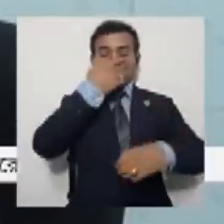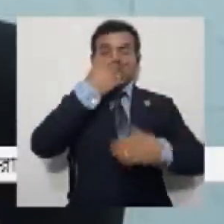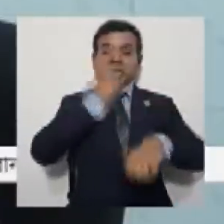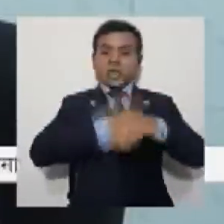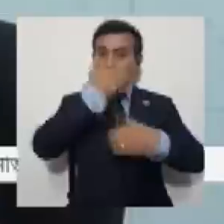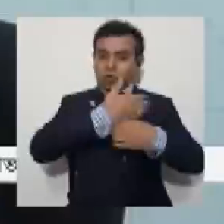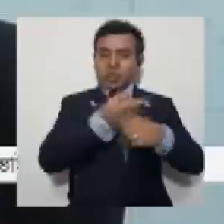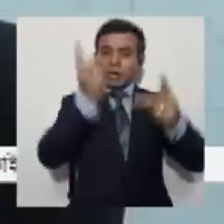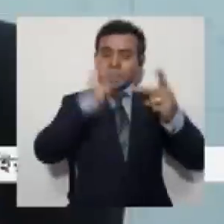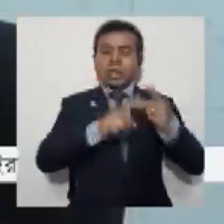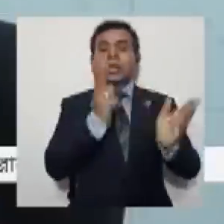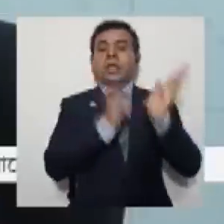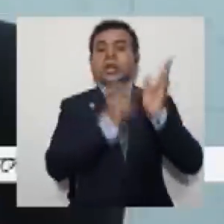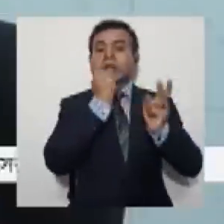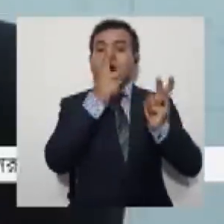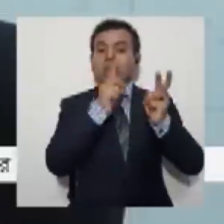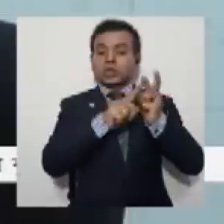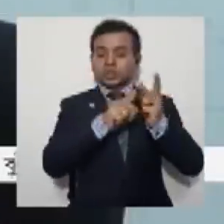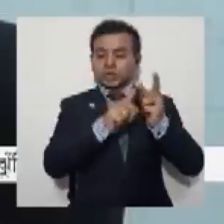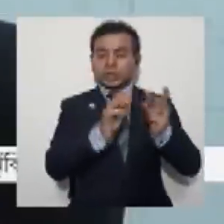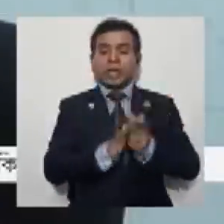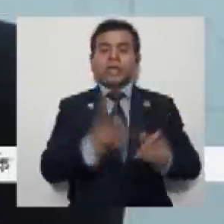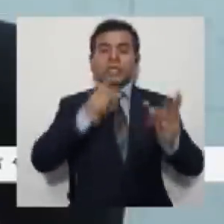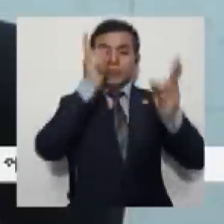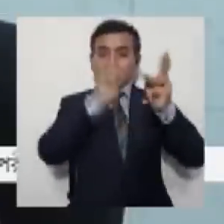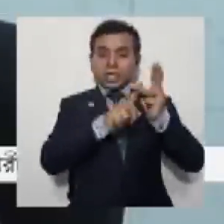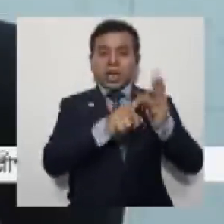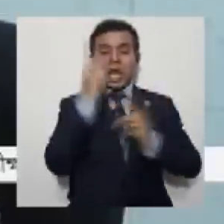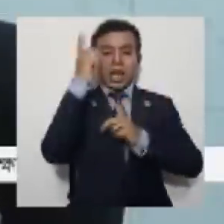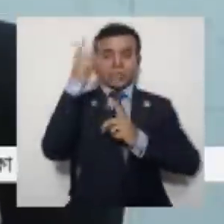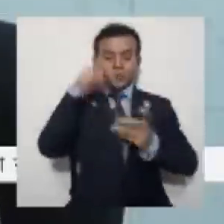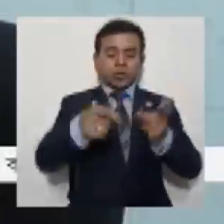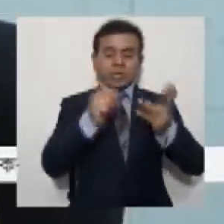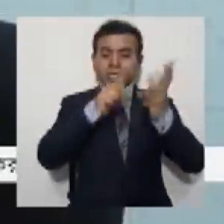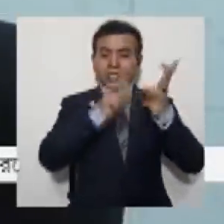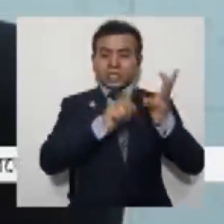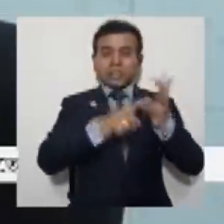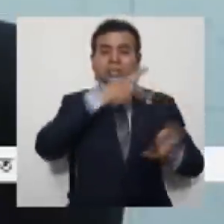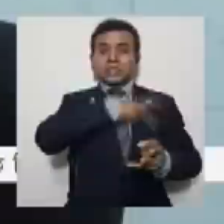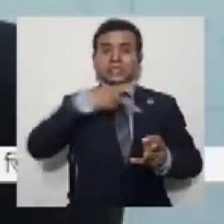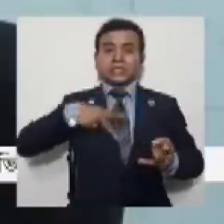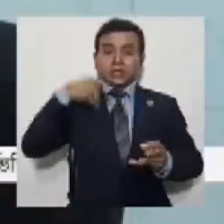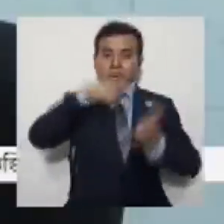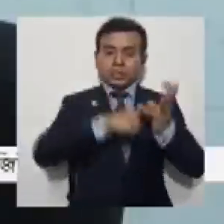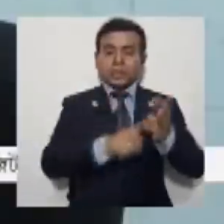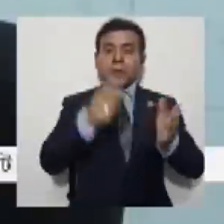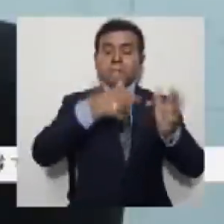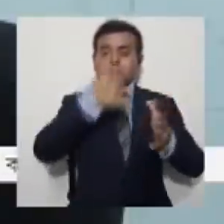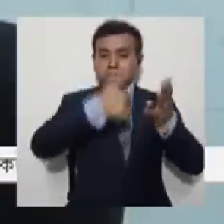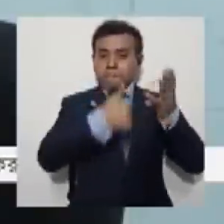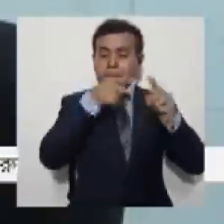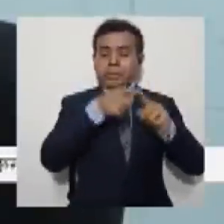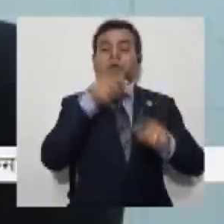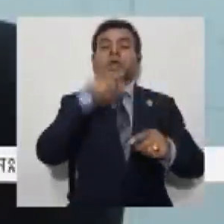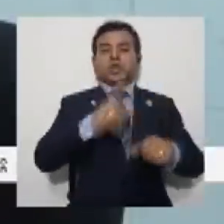গাজীপুর কিশোরগঞ্জ এবং নরসিংদী জেলা এবং আমাদের আক্রান্ত যে পুরুষ